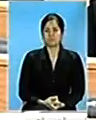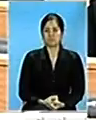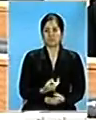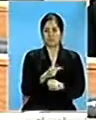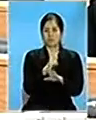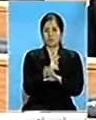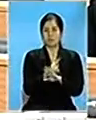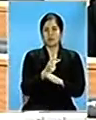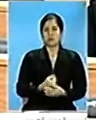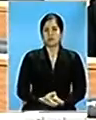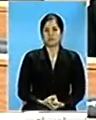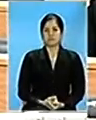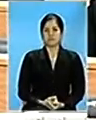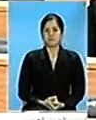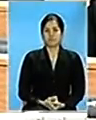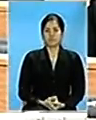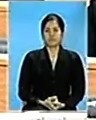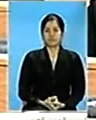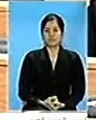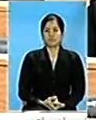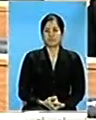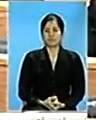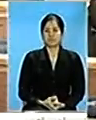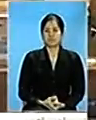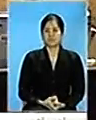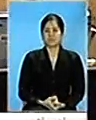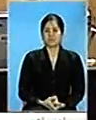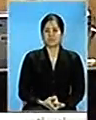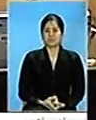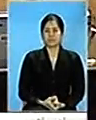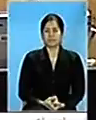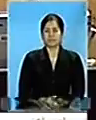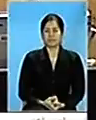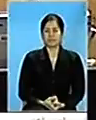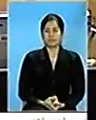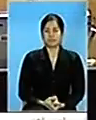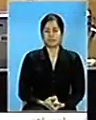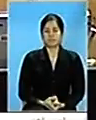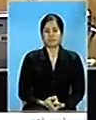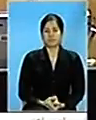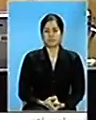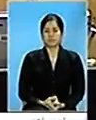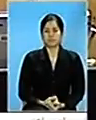พนิษฐ์ ท่านพิเชษฐ์ผมไม่อภิปรายต่อต้องถอนก่อนงั้นไม่ให้พูด